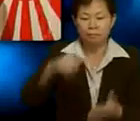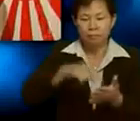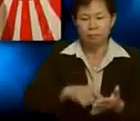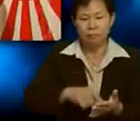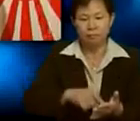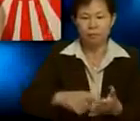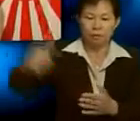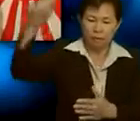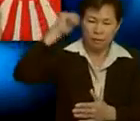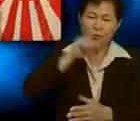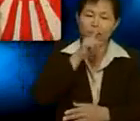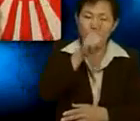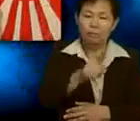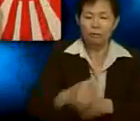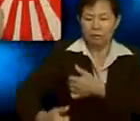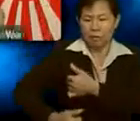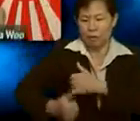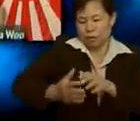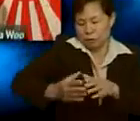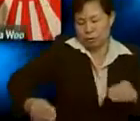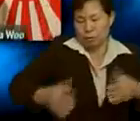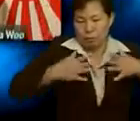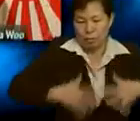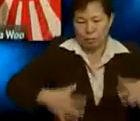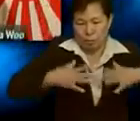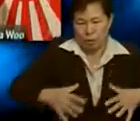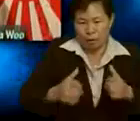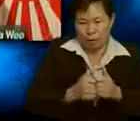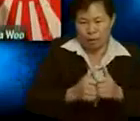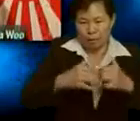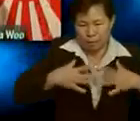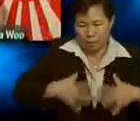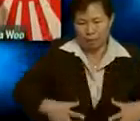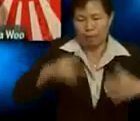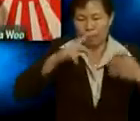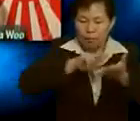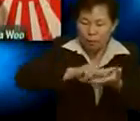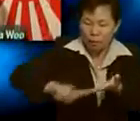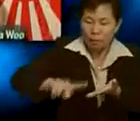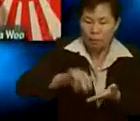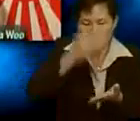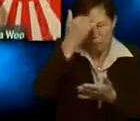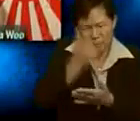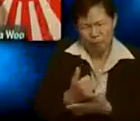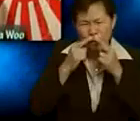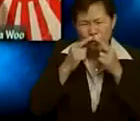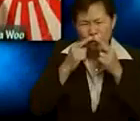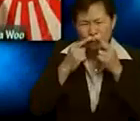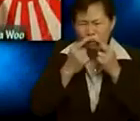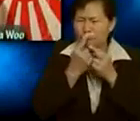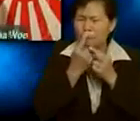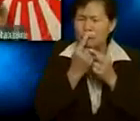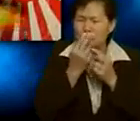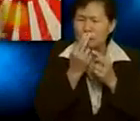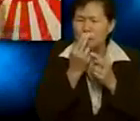Ni belakang kita ni sebenarnya adalah tentera Jepun berpakaian lengkap dengan pakaian kemas dia. Tetapi kenapa misai dia macam